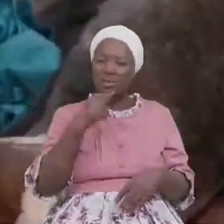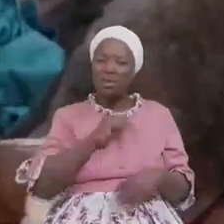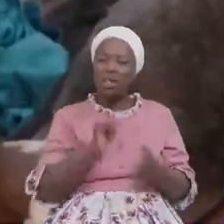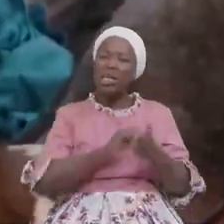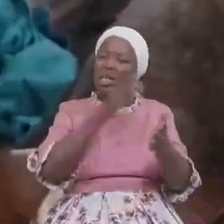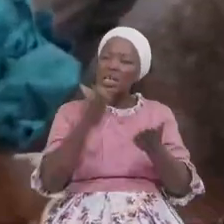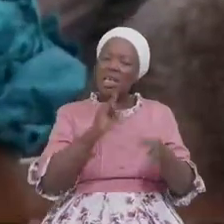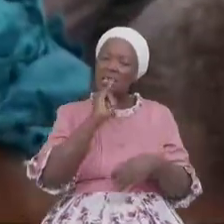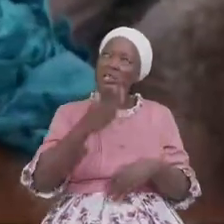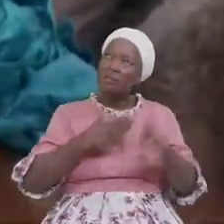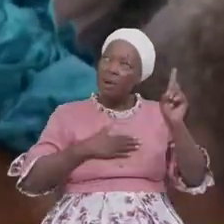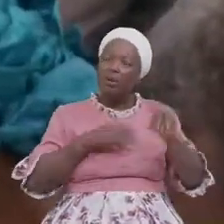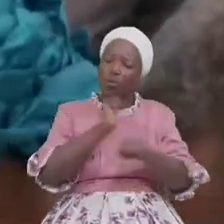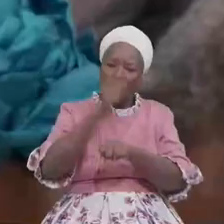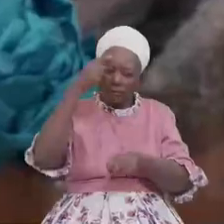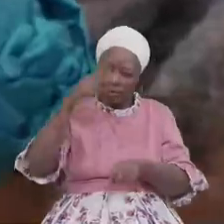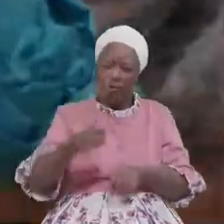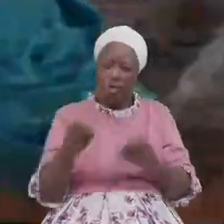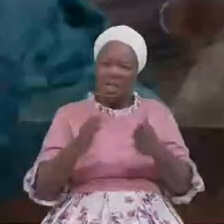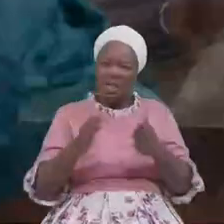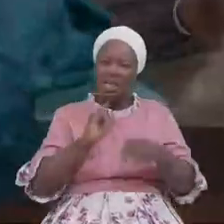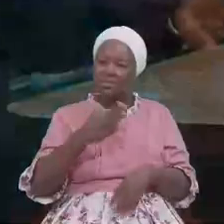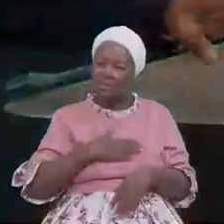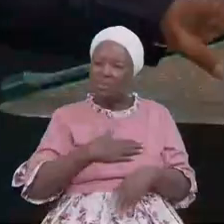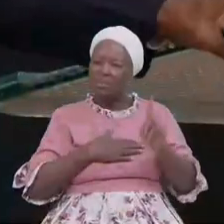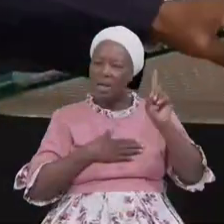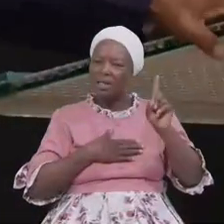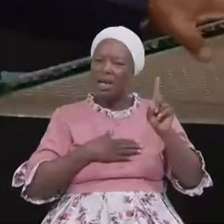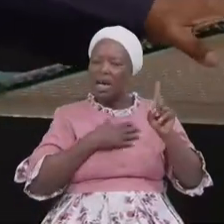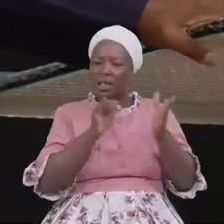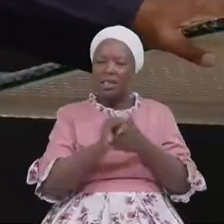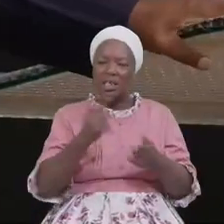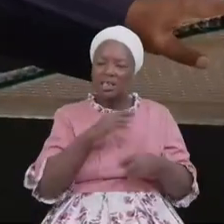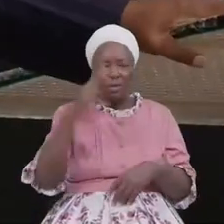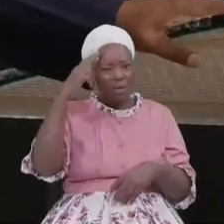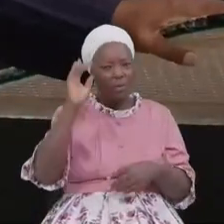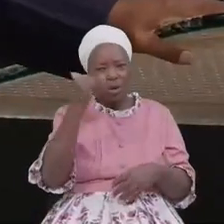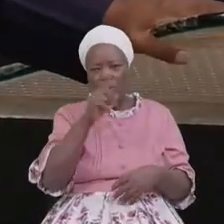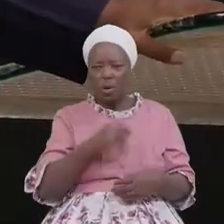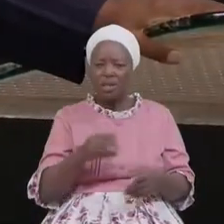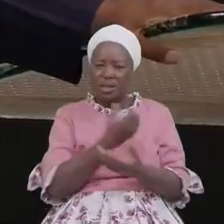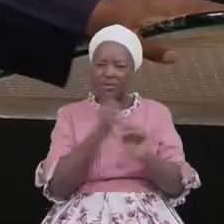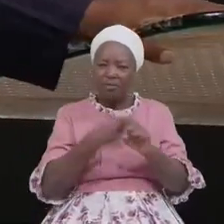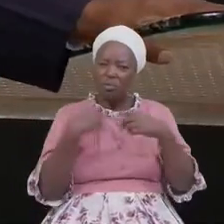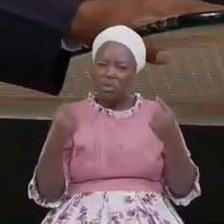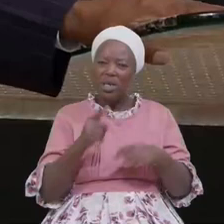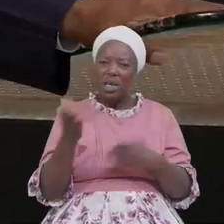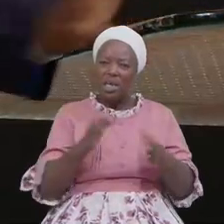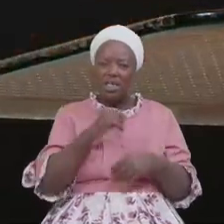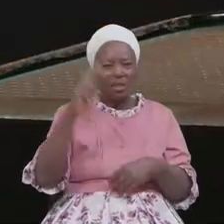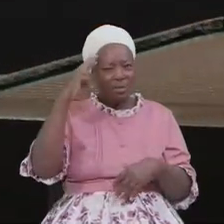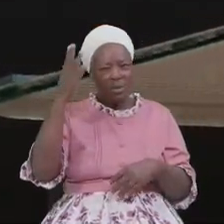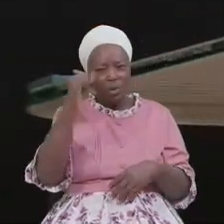Voici mon commandement pour toi. Voici la raison pour laquelle tu es justifié. Voici la raison pour laquelle tu es sauvé. Voici la raison pour laquelle tu es né de